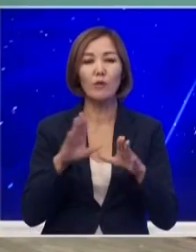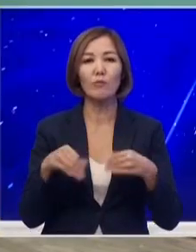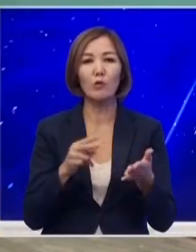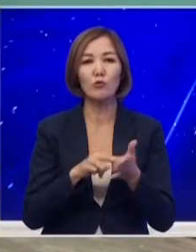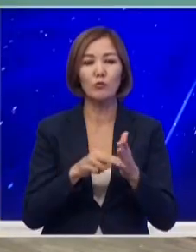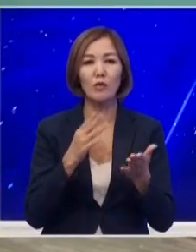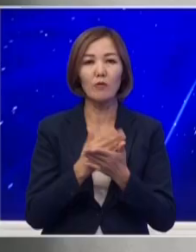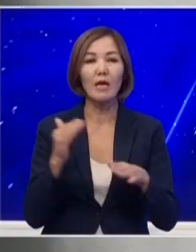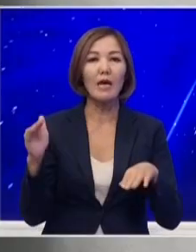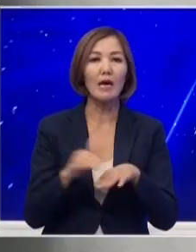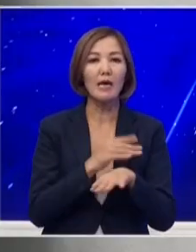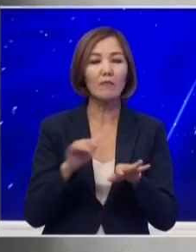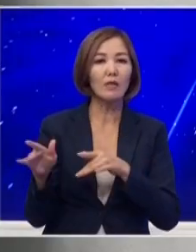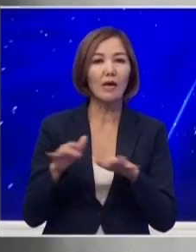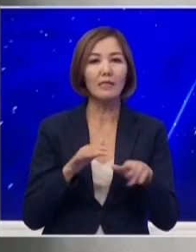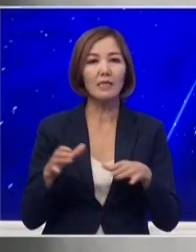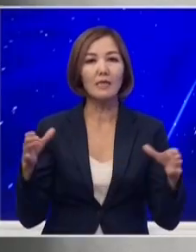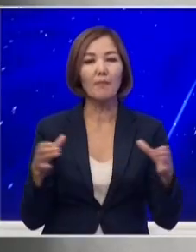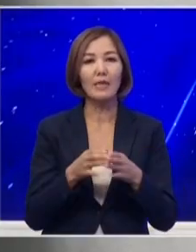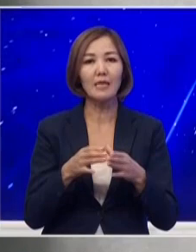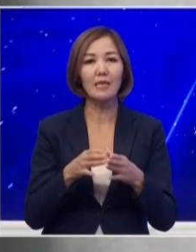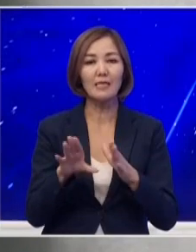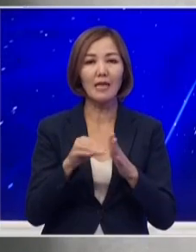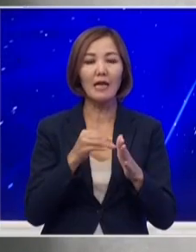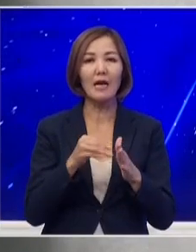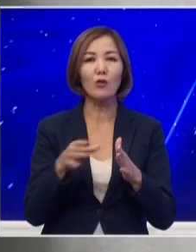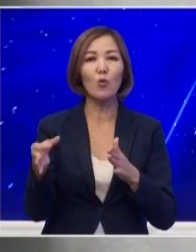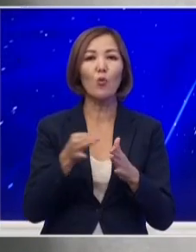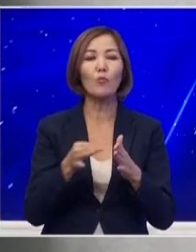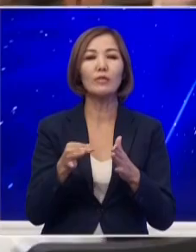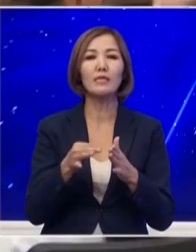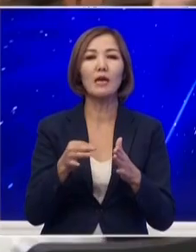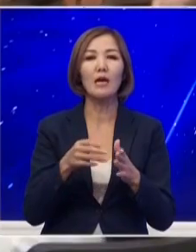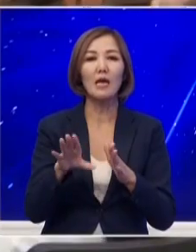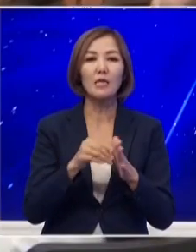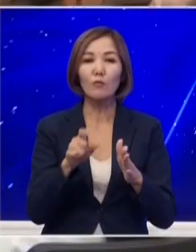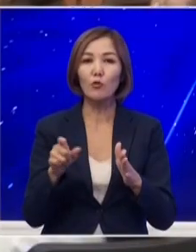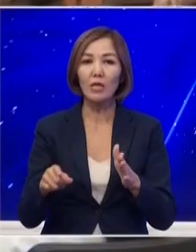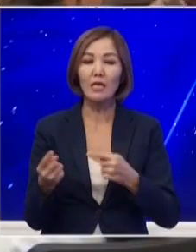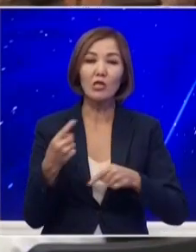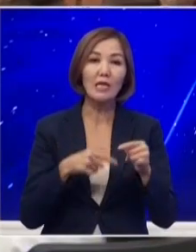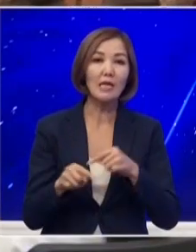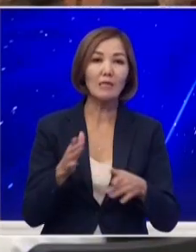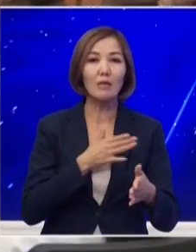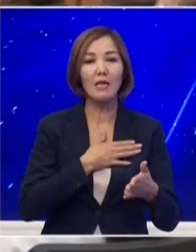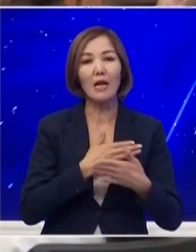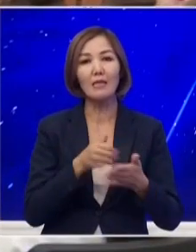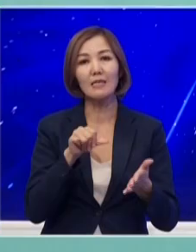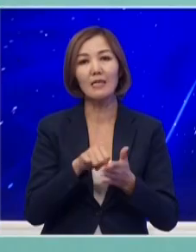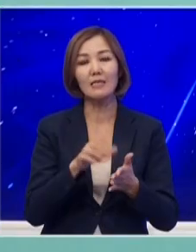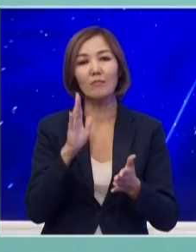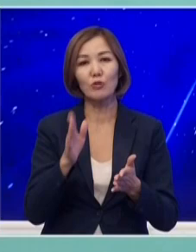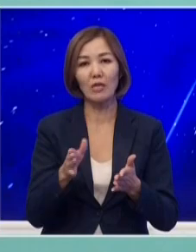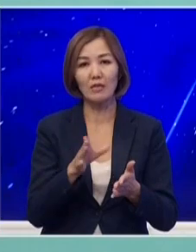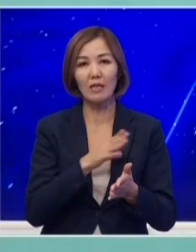көмектесу жоспарланып отыр. Қайырымдылық акциясына партиядан сайланған облыстық және аудандық мәслихат депутаттары мен кәсіпкерлер